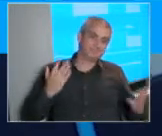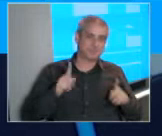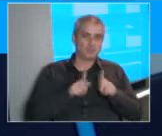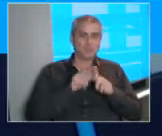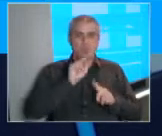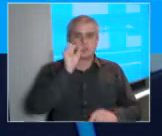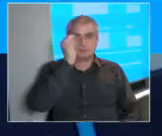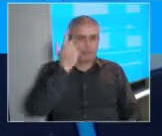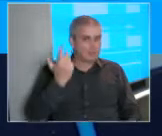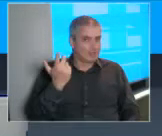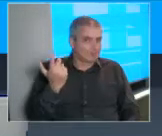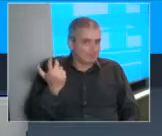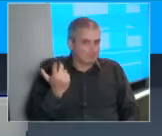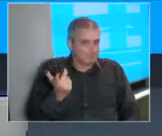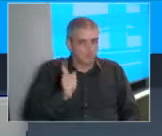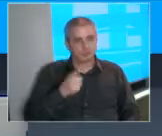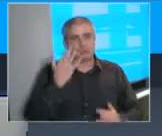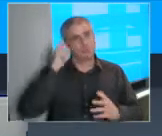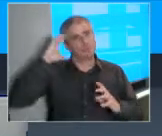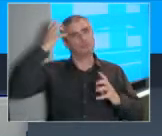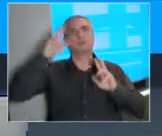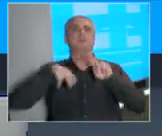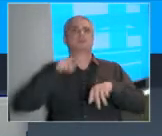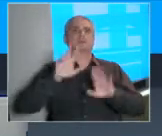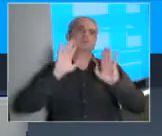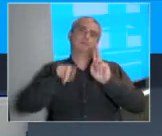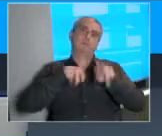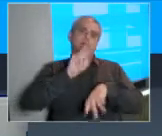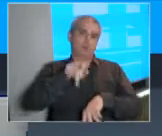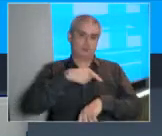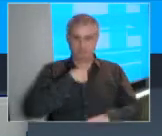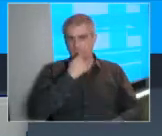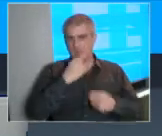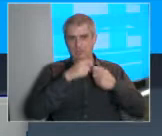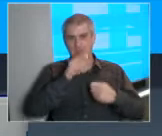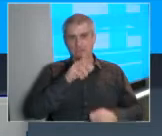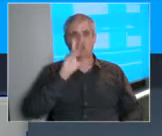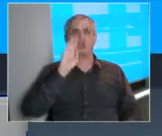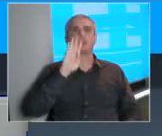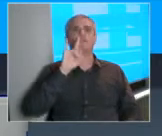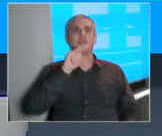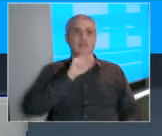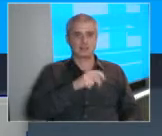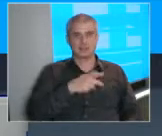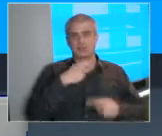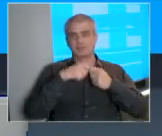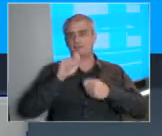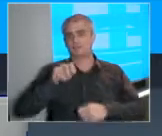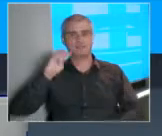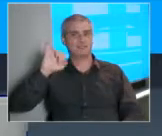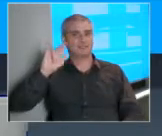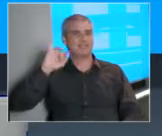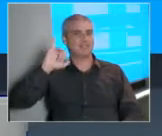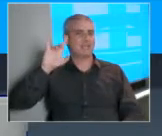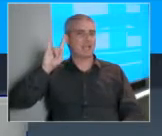נושא נישה. כלומר, יש כמה משוגעים לדבר, הם מתעסקים בזה, אני הזכרתי את חבר הכנסת דוב חנין, עכשיו חבר הכנסת מיקי חיימוביץ' היא